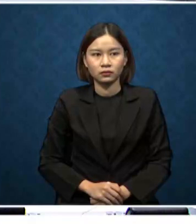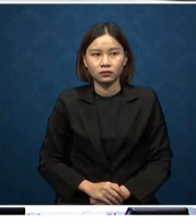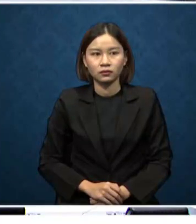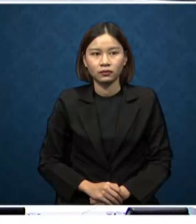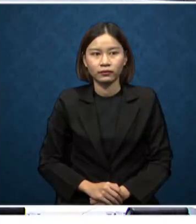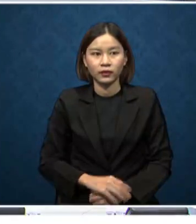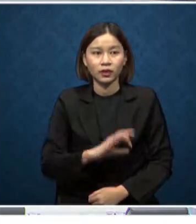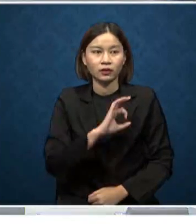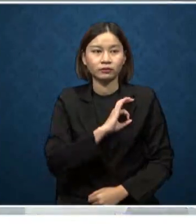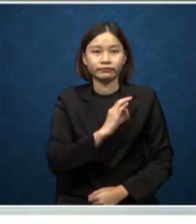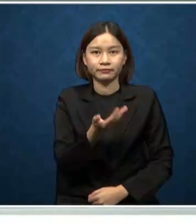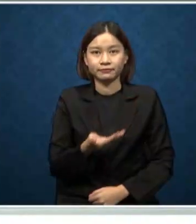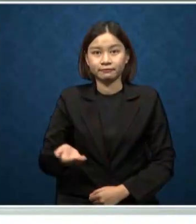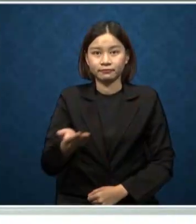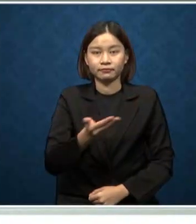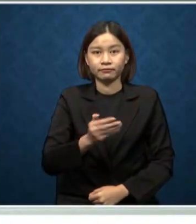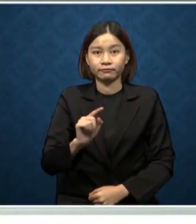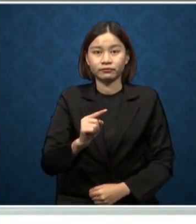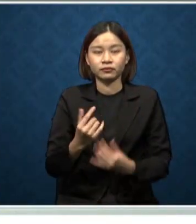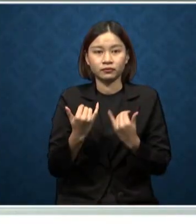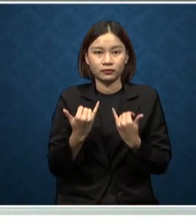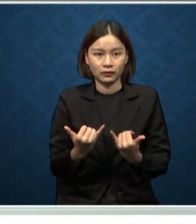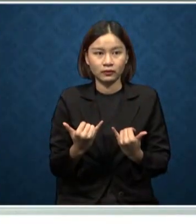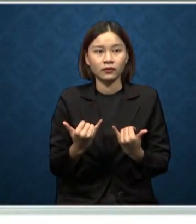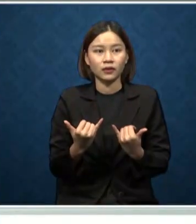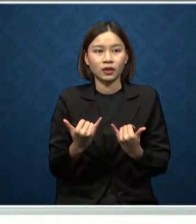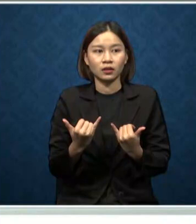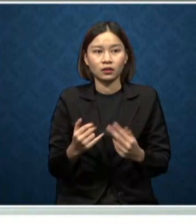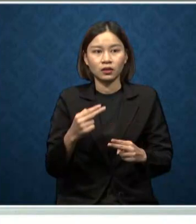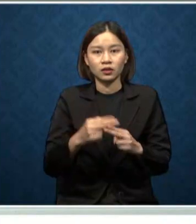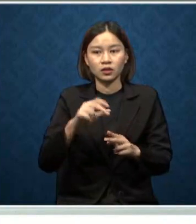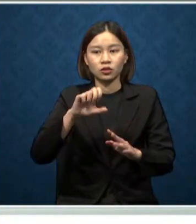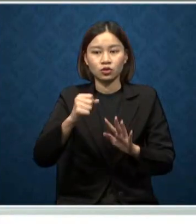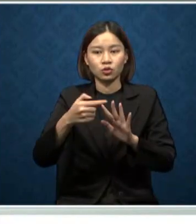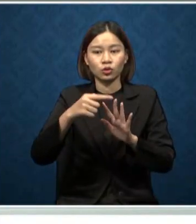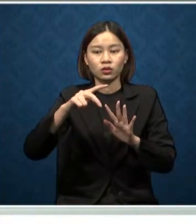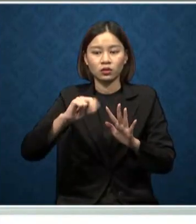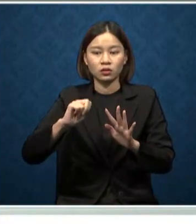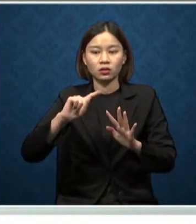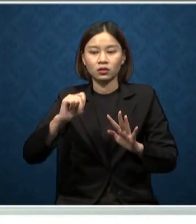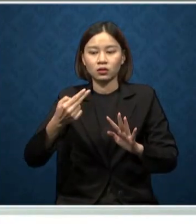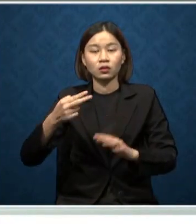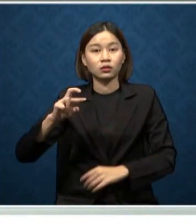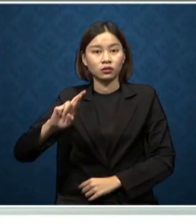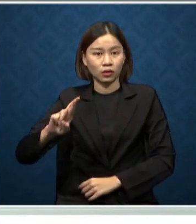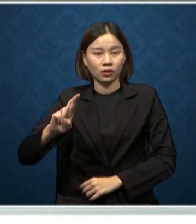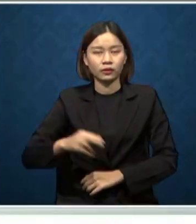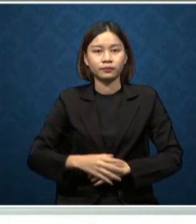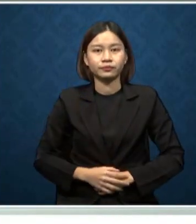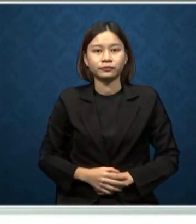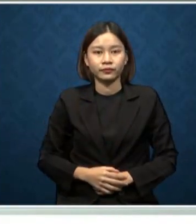ท่านสมาชิกครับในวันนี้พลเอกสุนทรขำคมกุลซึ่ง